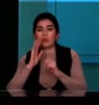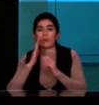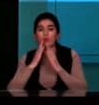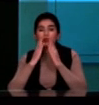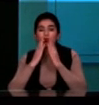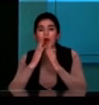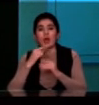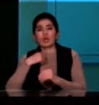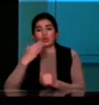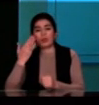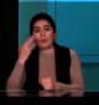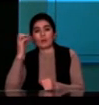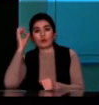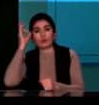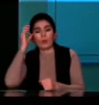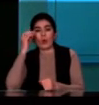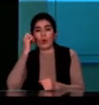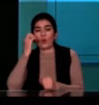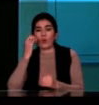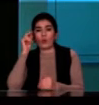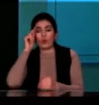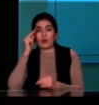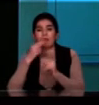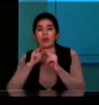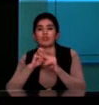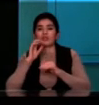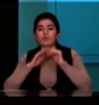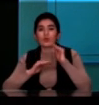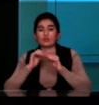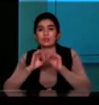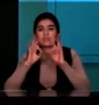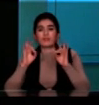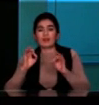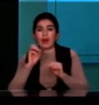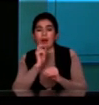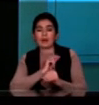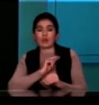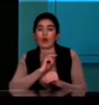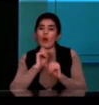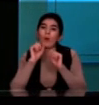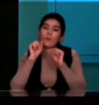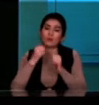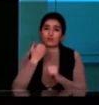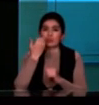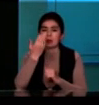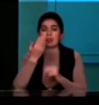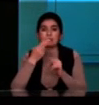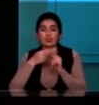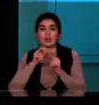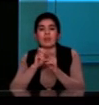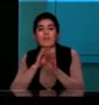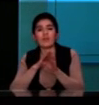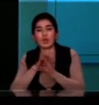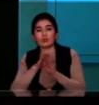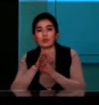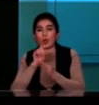мы с вами на прошлых уроках говорили о творческой практической работе. Можно, конечно, и